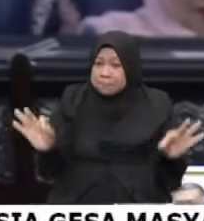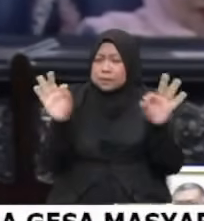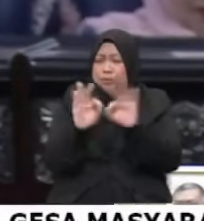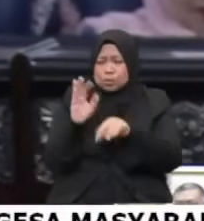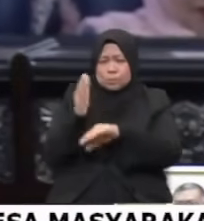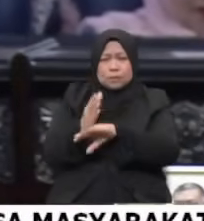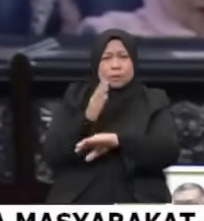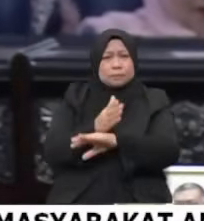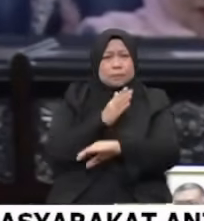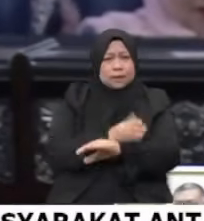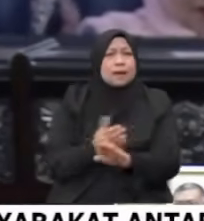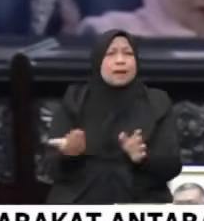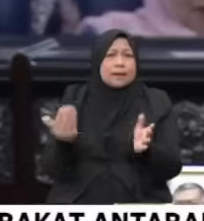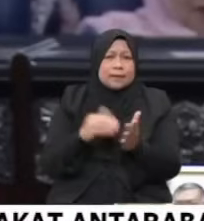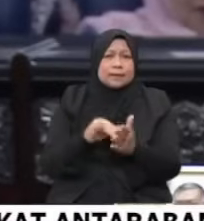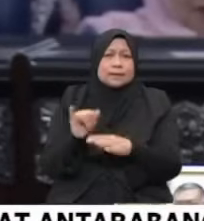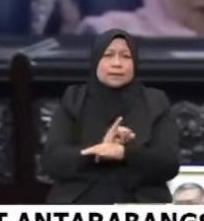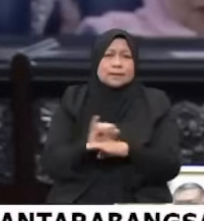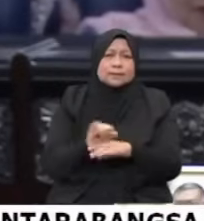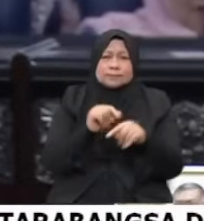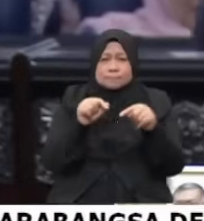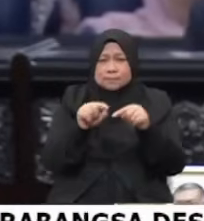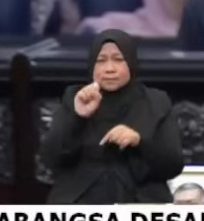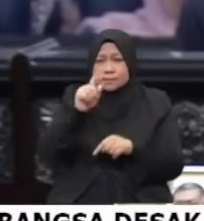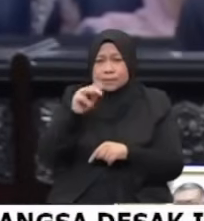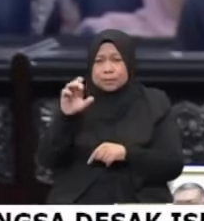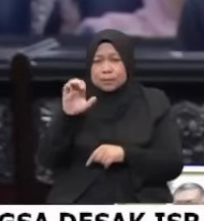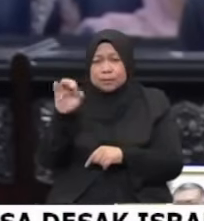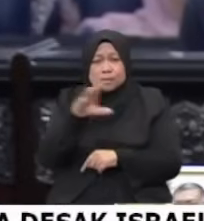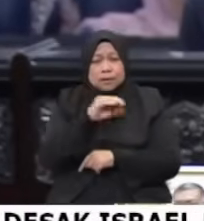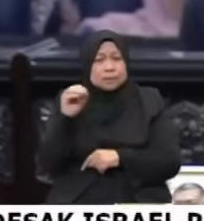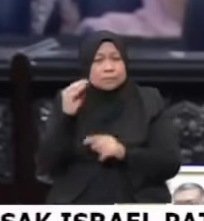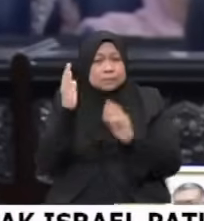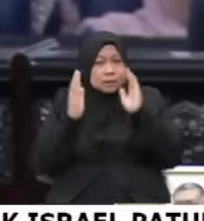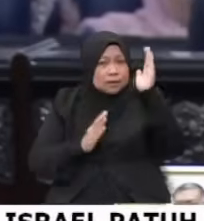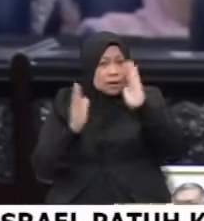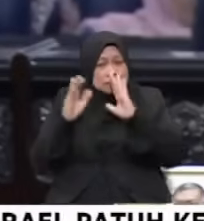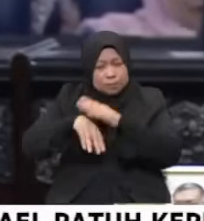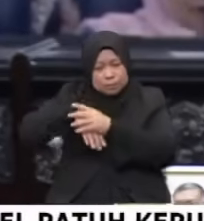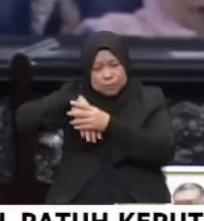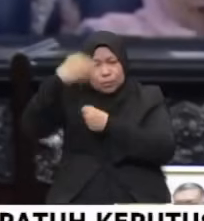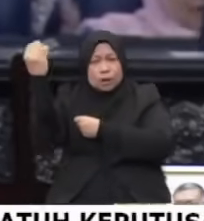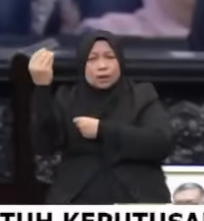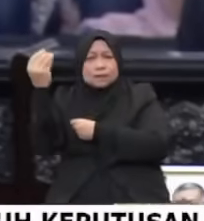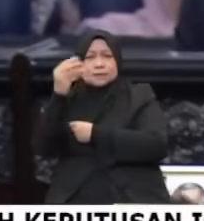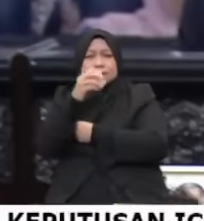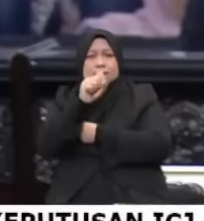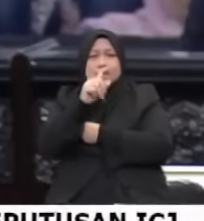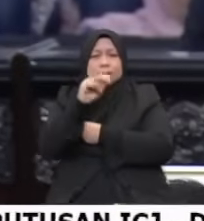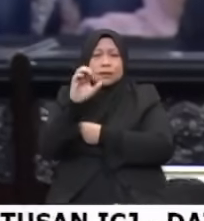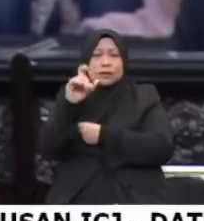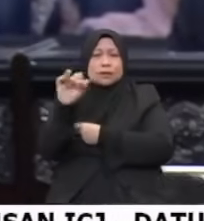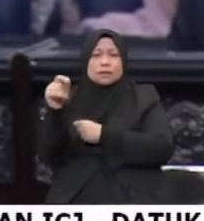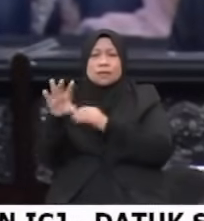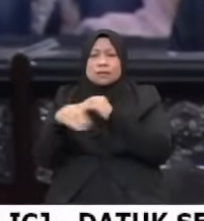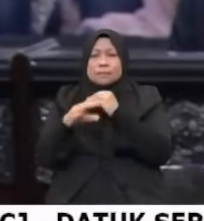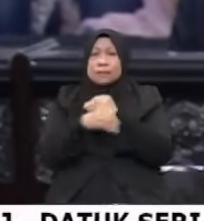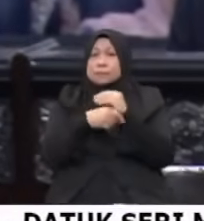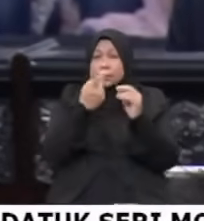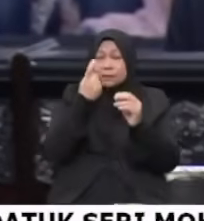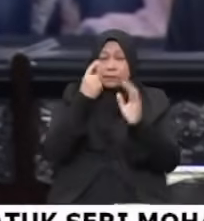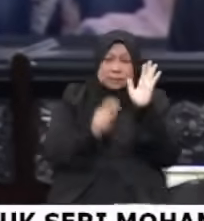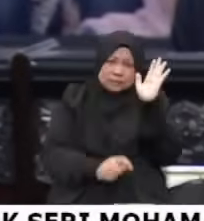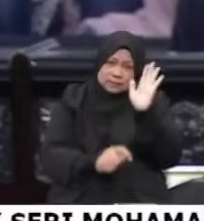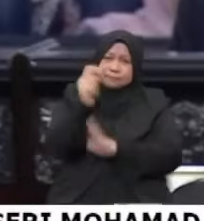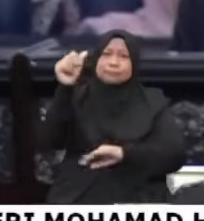mengembangkan lagi industri semiconduor negara dan menjadikan negara pengeluar semikonduor bernilai tambah tinggi dengan